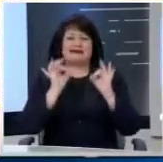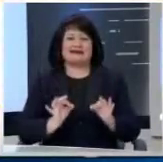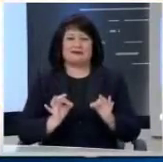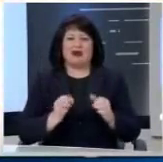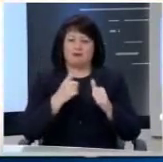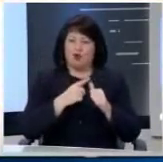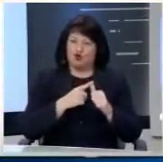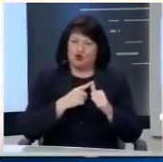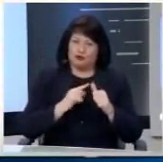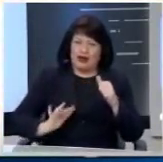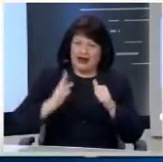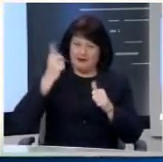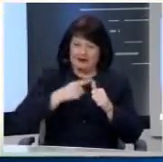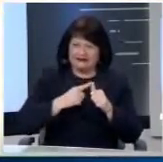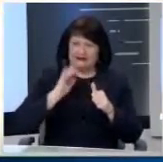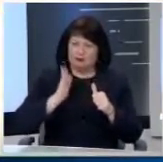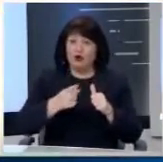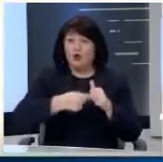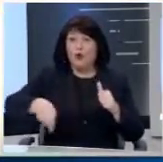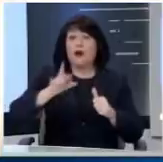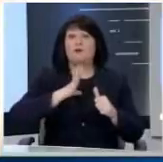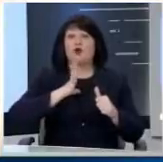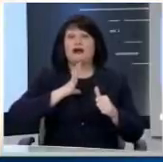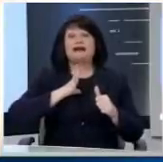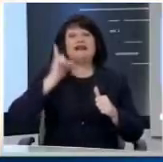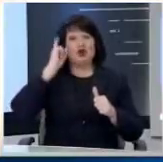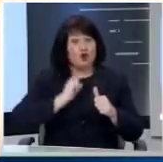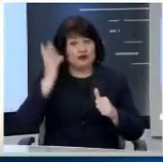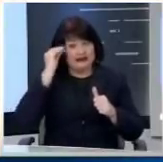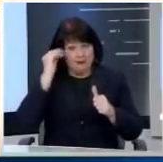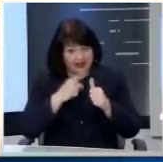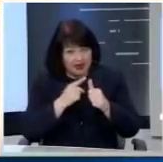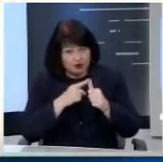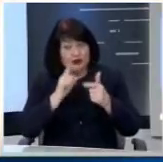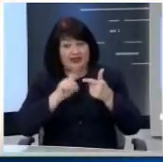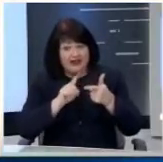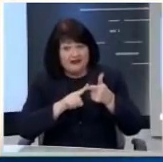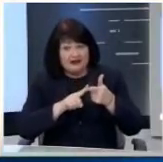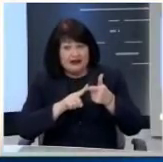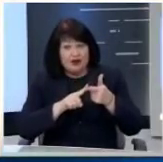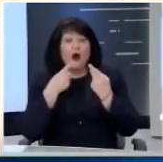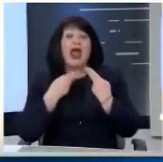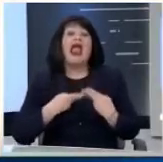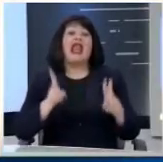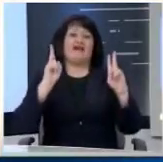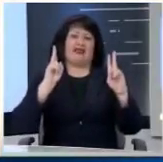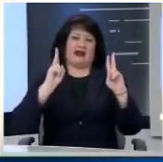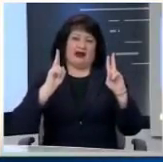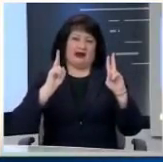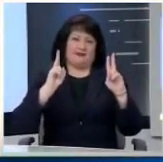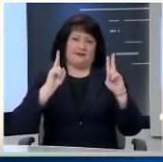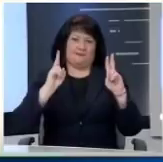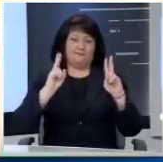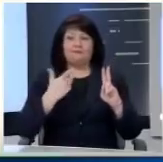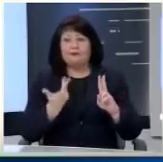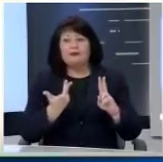της. Το πρώτο είναι η δυνατότητα όλων των πολιτών να έχουν πρόσβαση στη γνώση. Το δεύτερο είναι η ελευθερία.